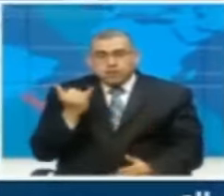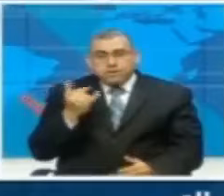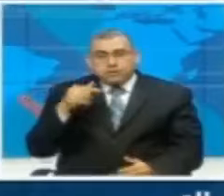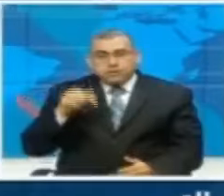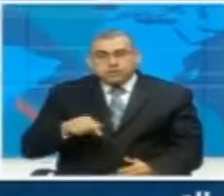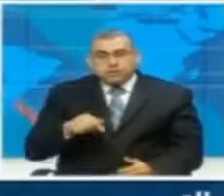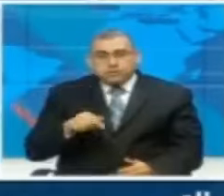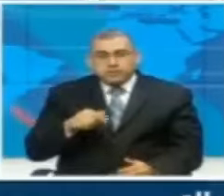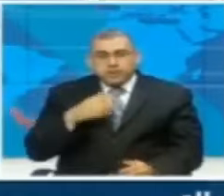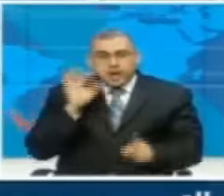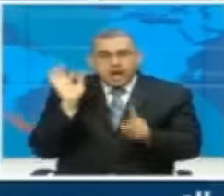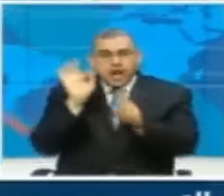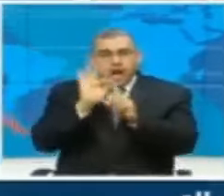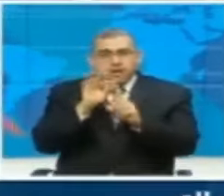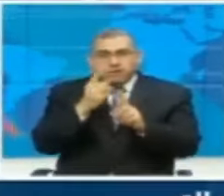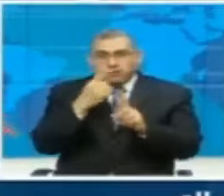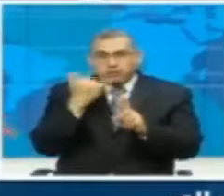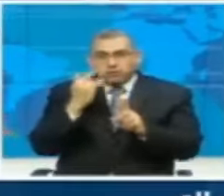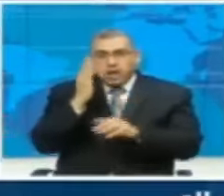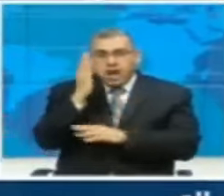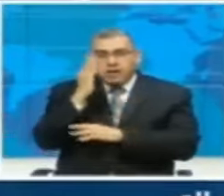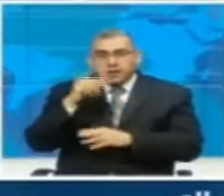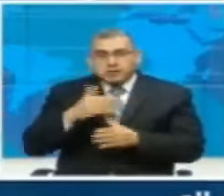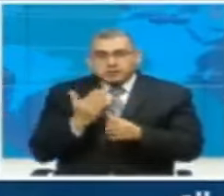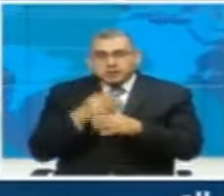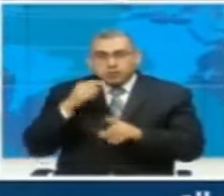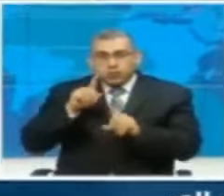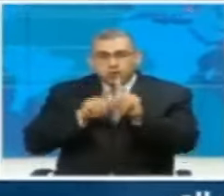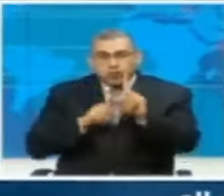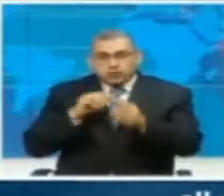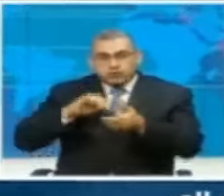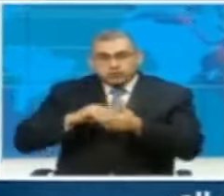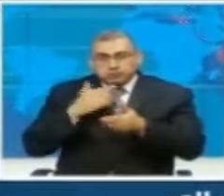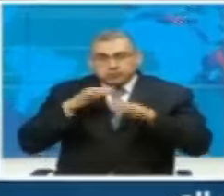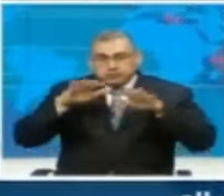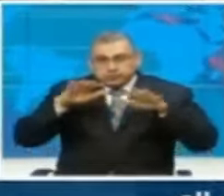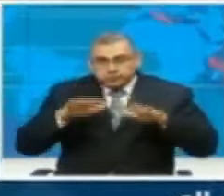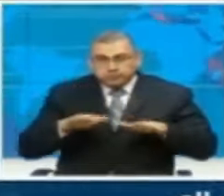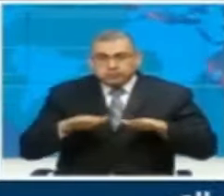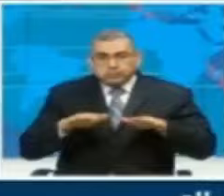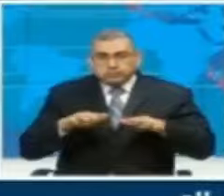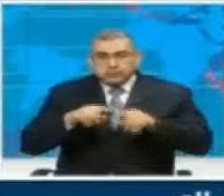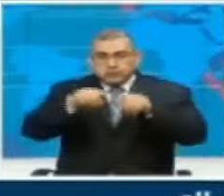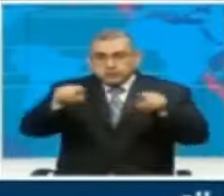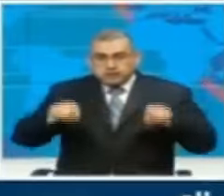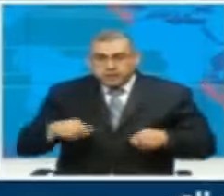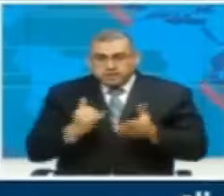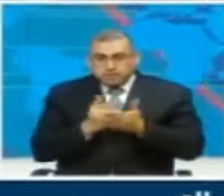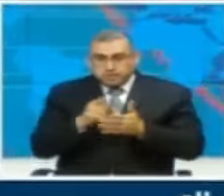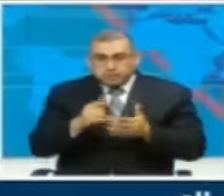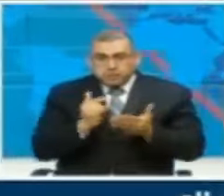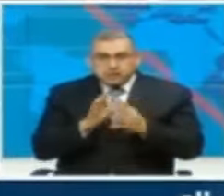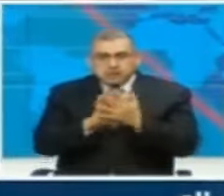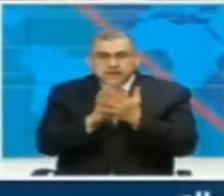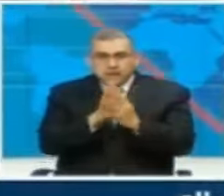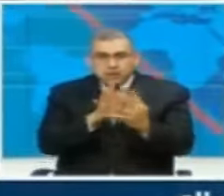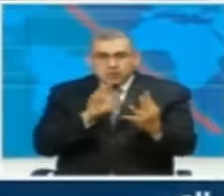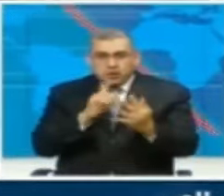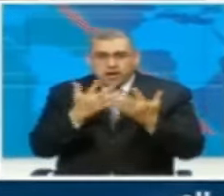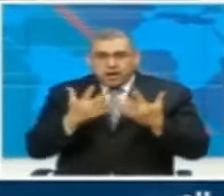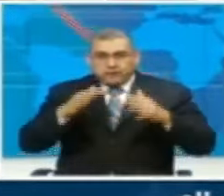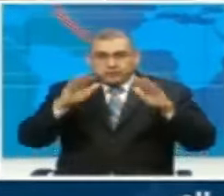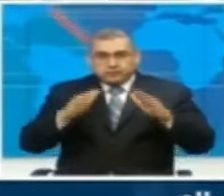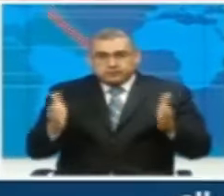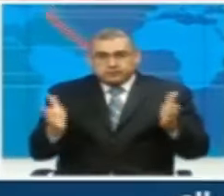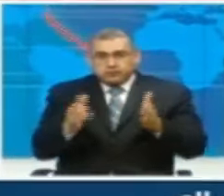بيبقى عندنا هدف رئيسي مع معالي الوزير ان احنا نخفض الكثافة بالنسبة للطلاب في